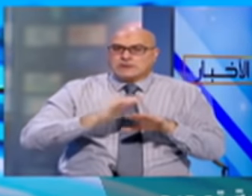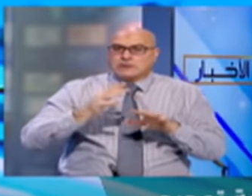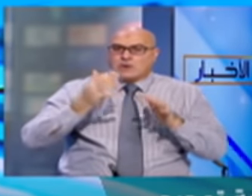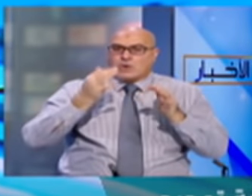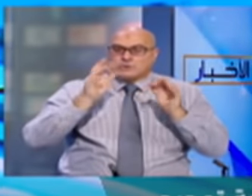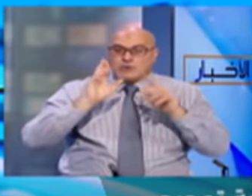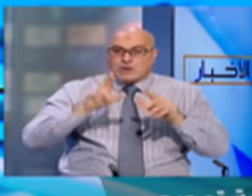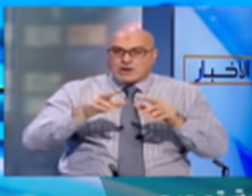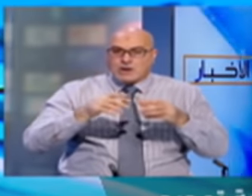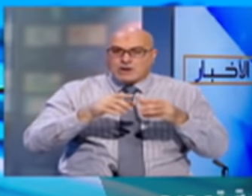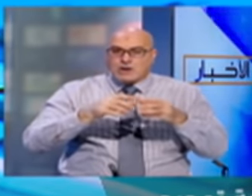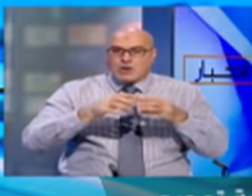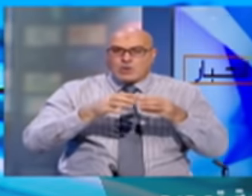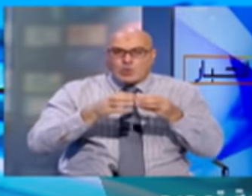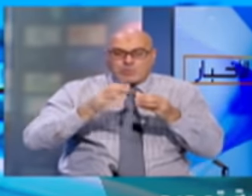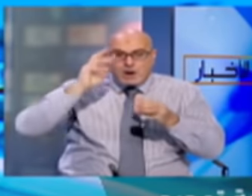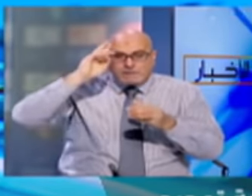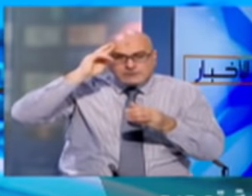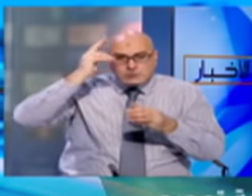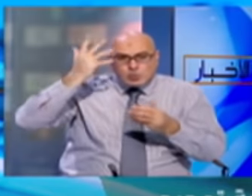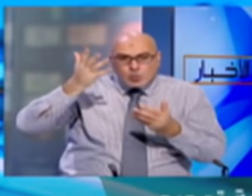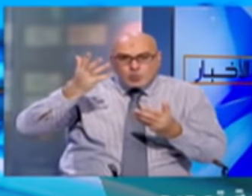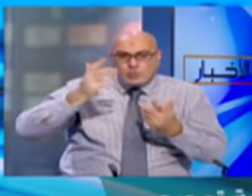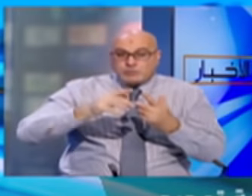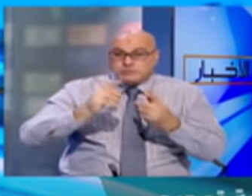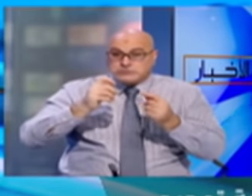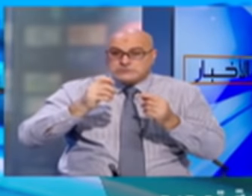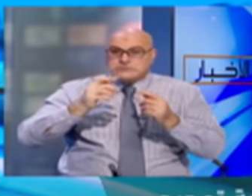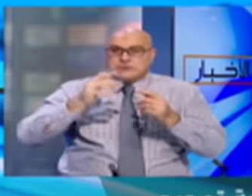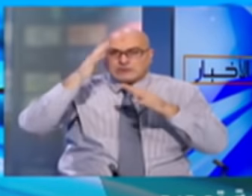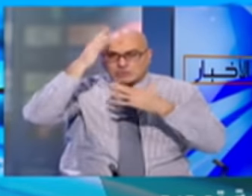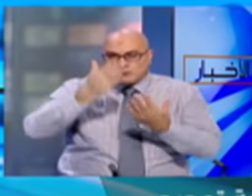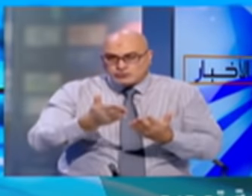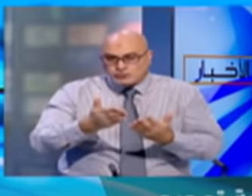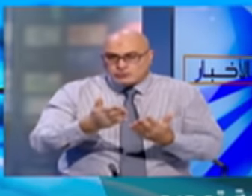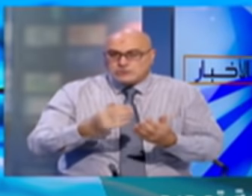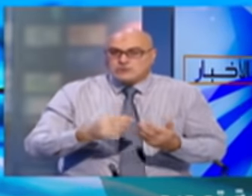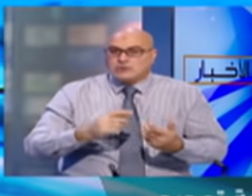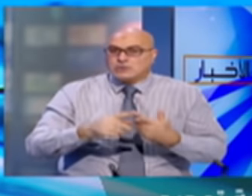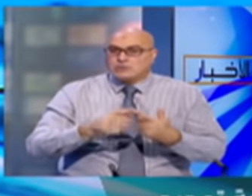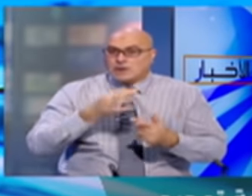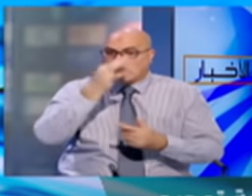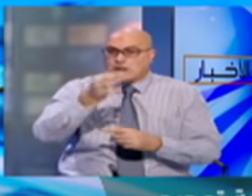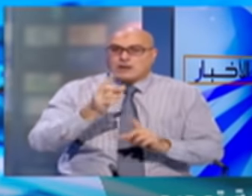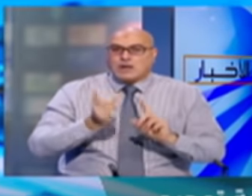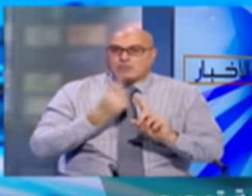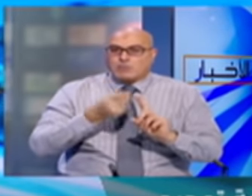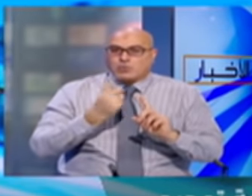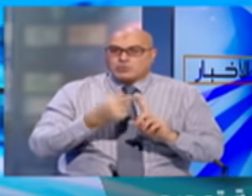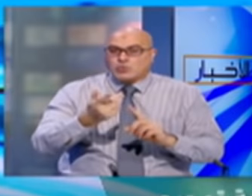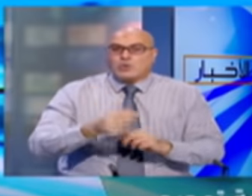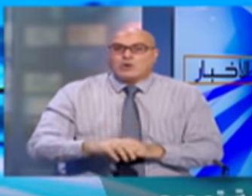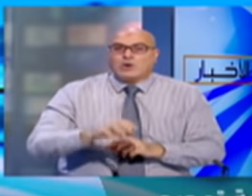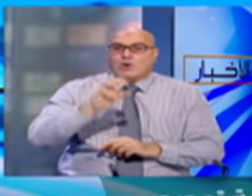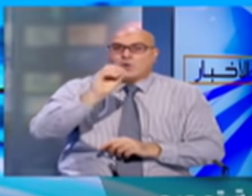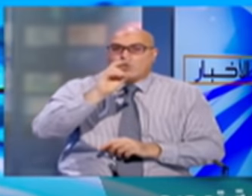أهم خلايا التفكير والأكثر تأثيرا في السياسة الخارجية الأمريكية على ضرورة أن يلعب الاتحاد